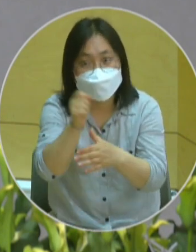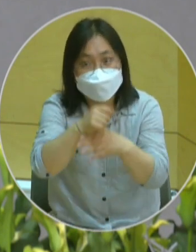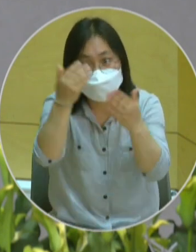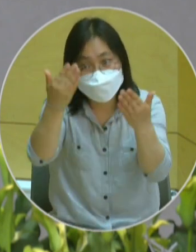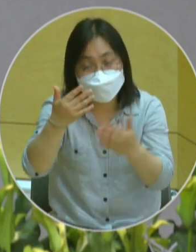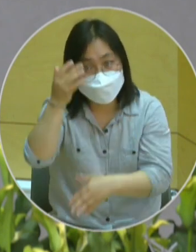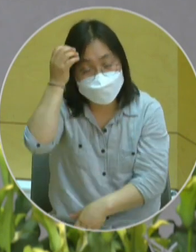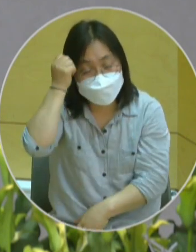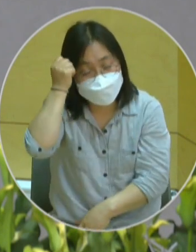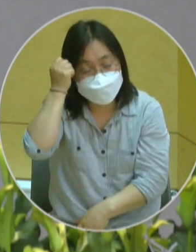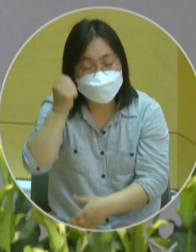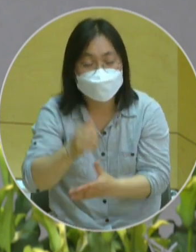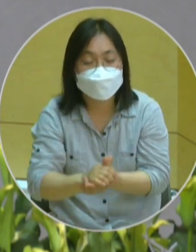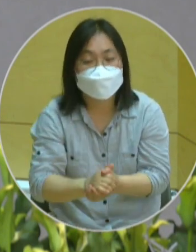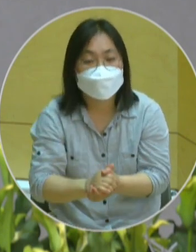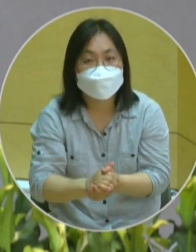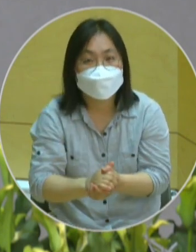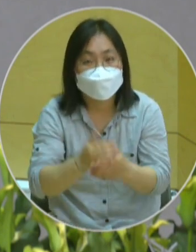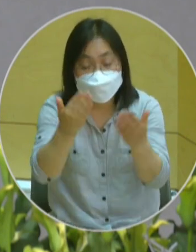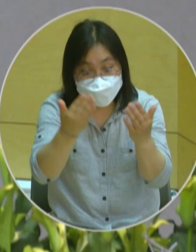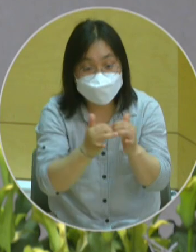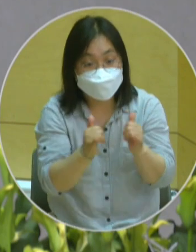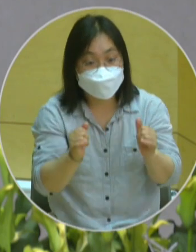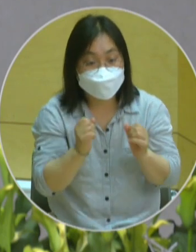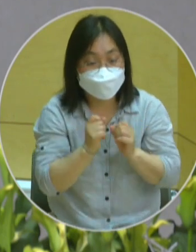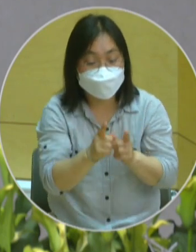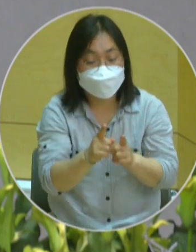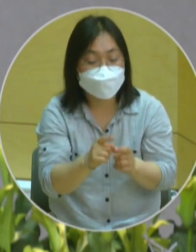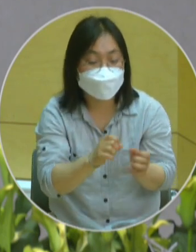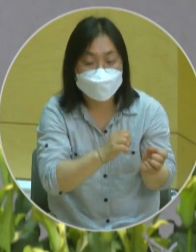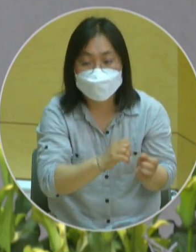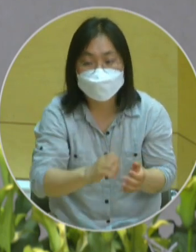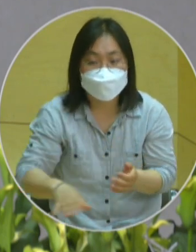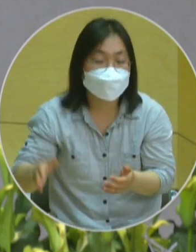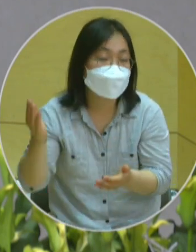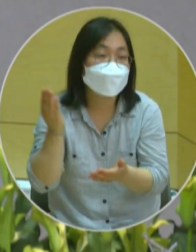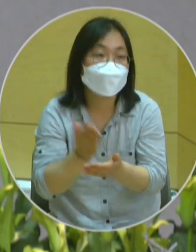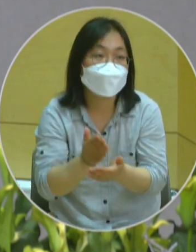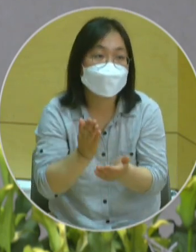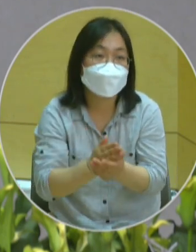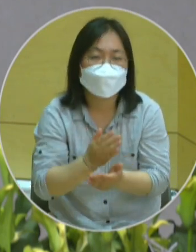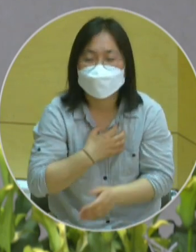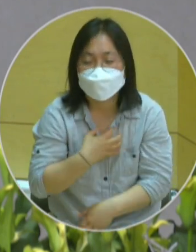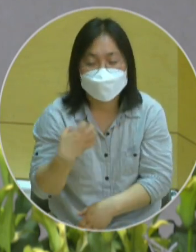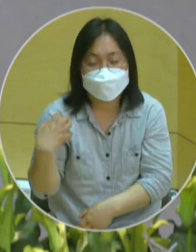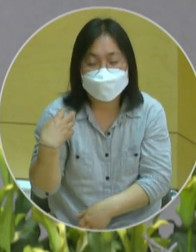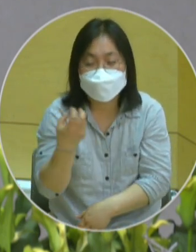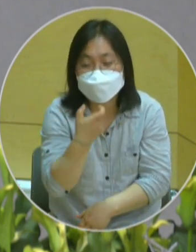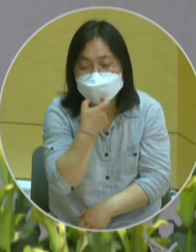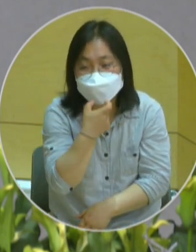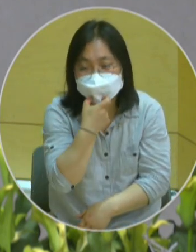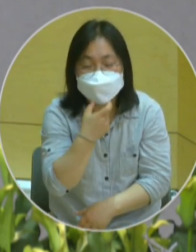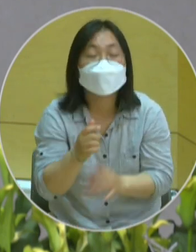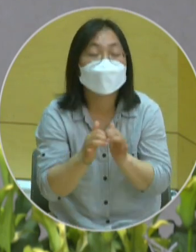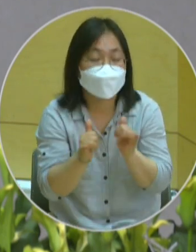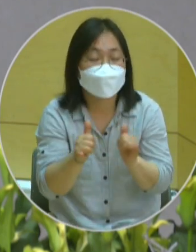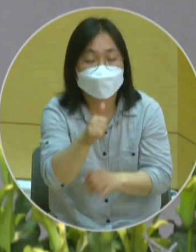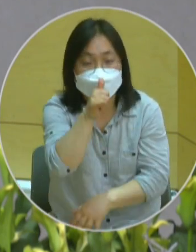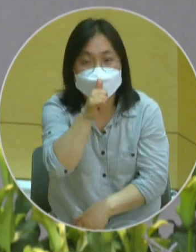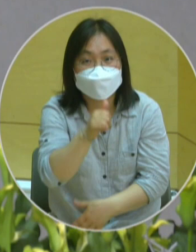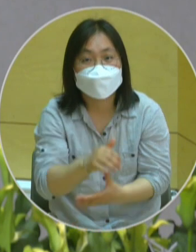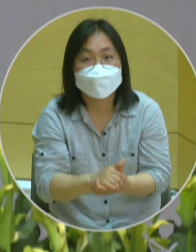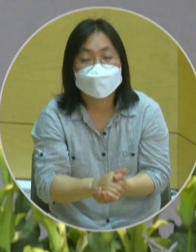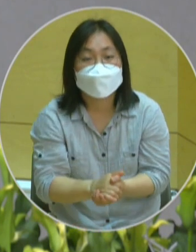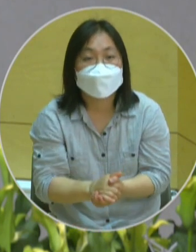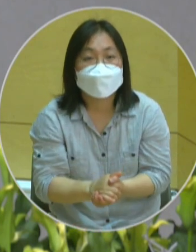조금 더 기다리시고 또 주신 분들은 기회를 놓치지 마시고 나는 이런 거 안 해도 된다고 그런 분들이 가끔 종종 있어요.